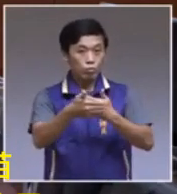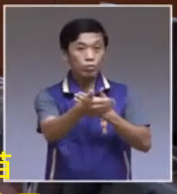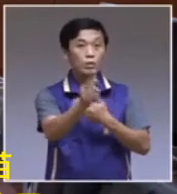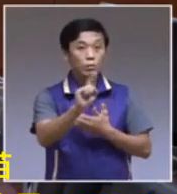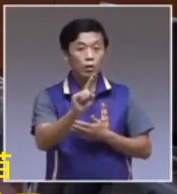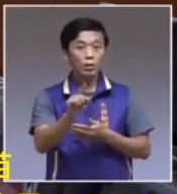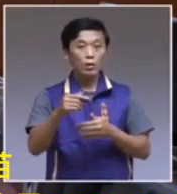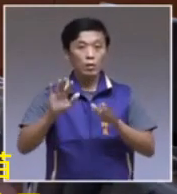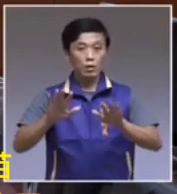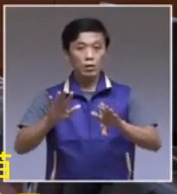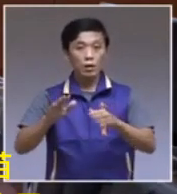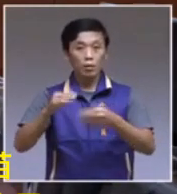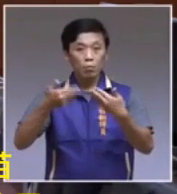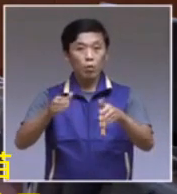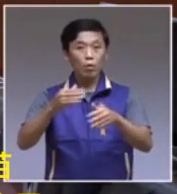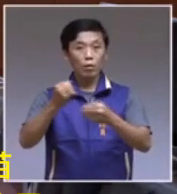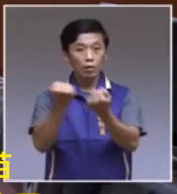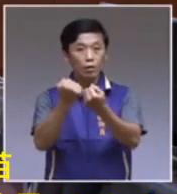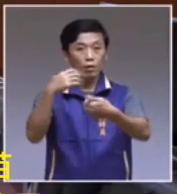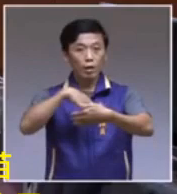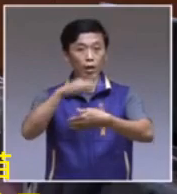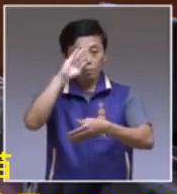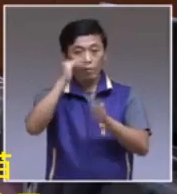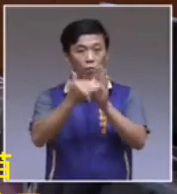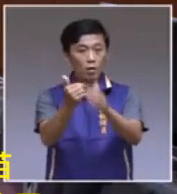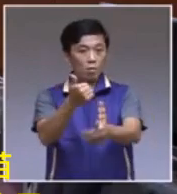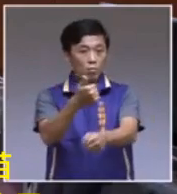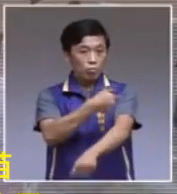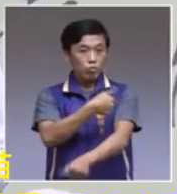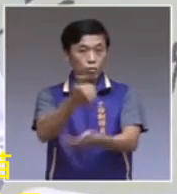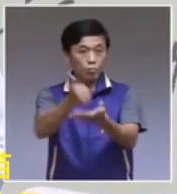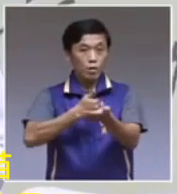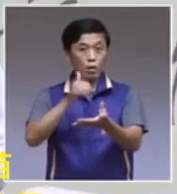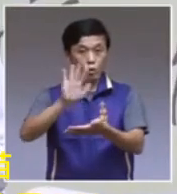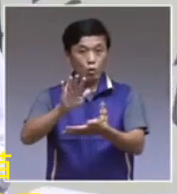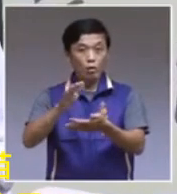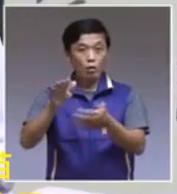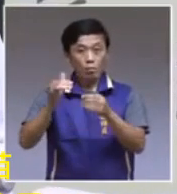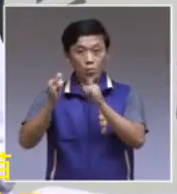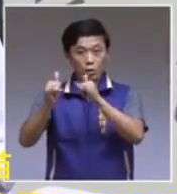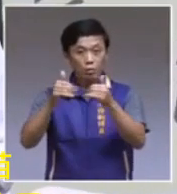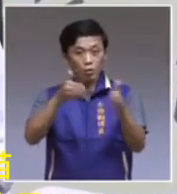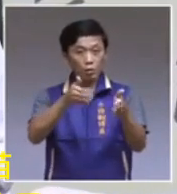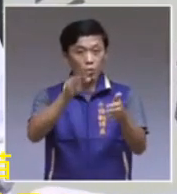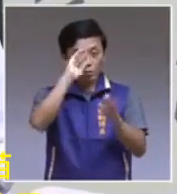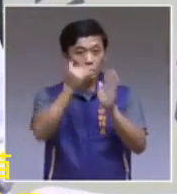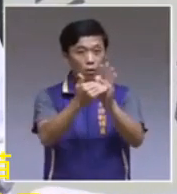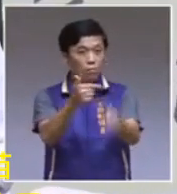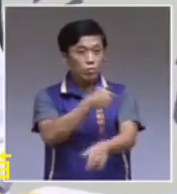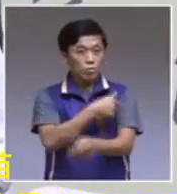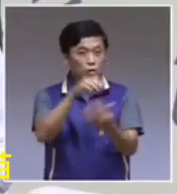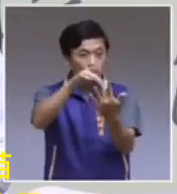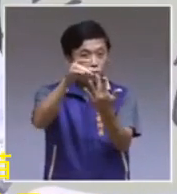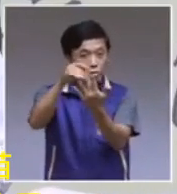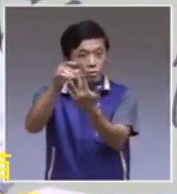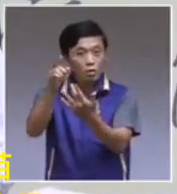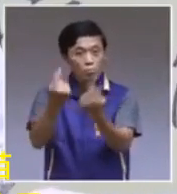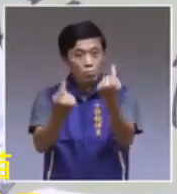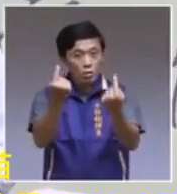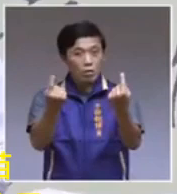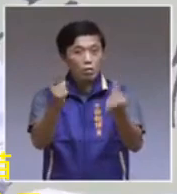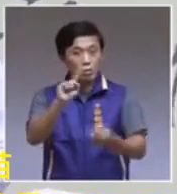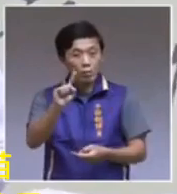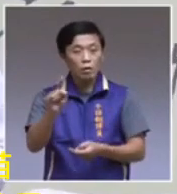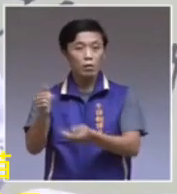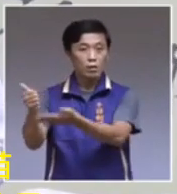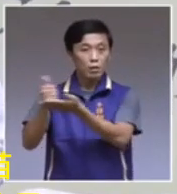疫苗来到台湾，那不同的疫苗中间到底是怎么选择，那有哪些不同的比较，我今天请